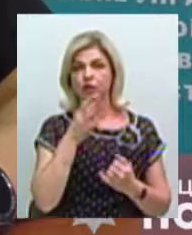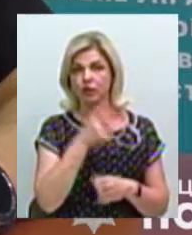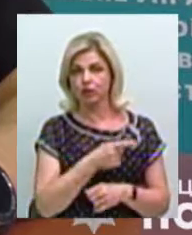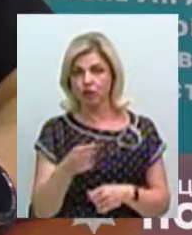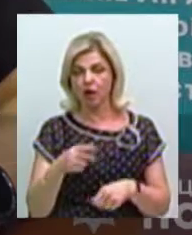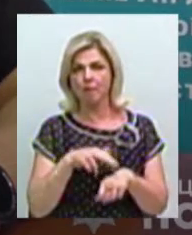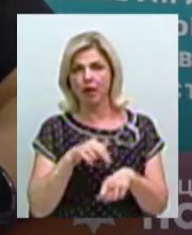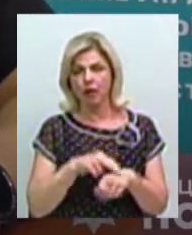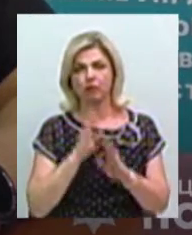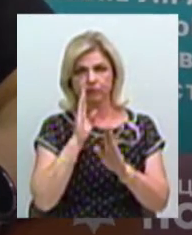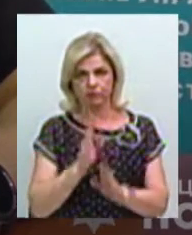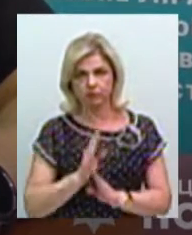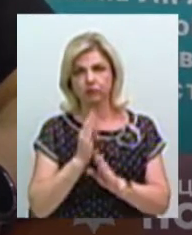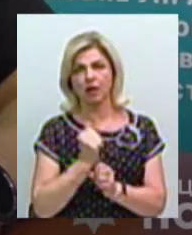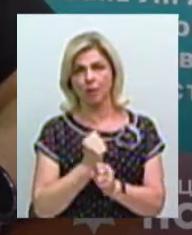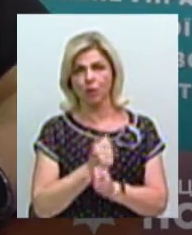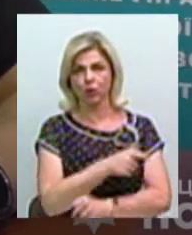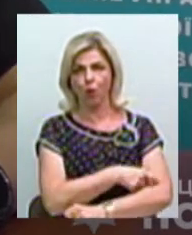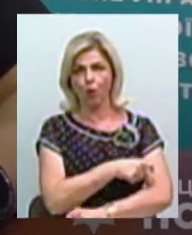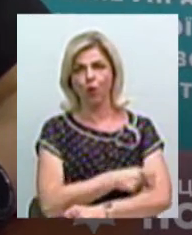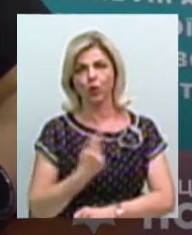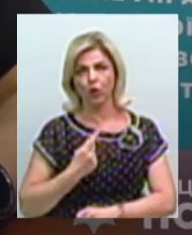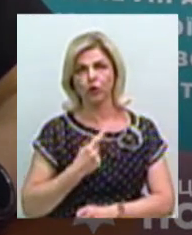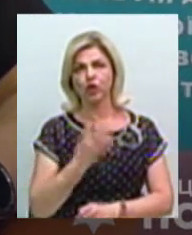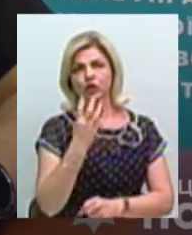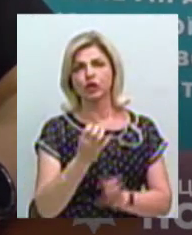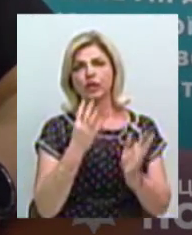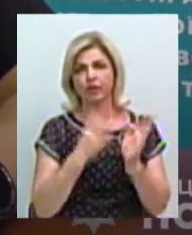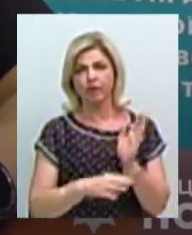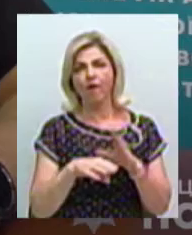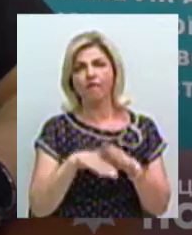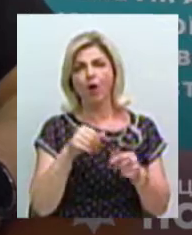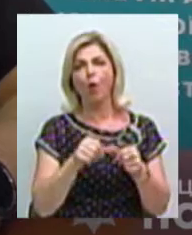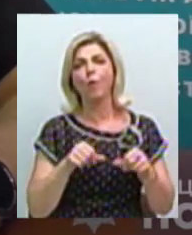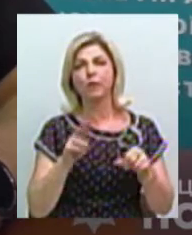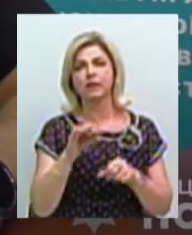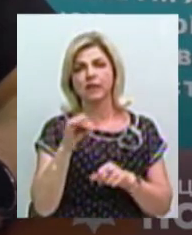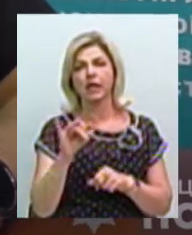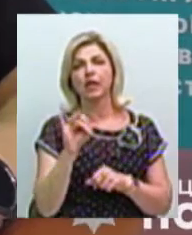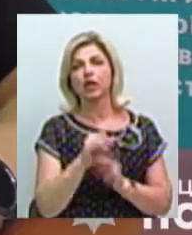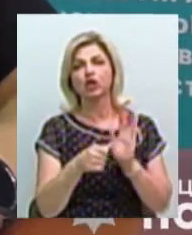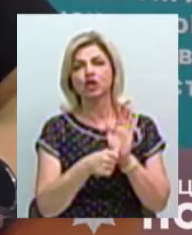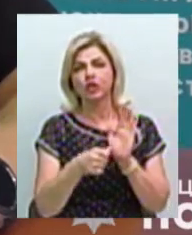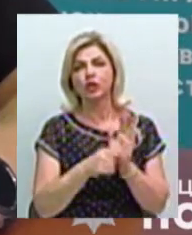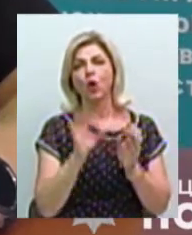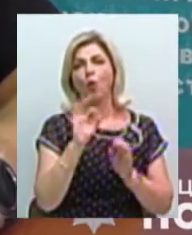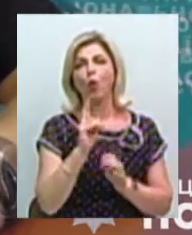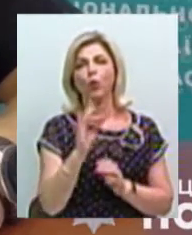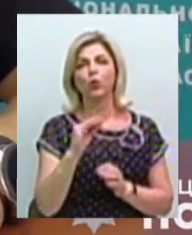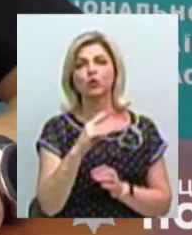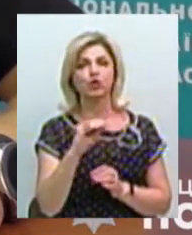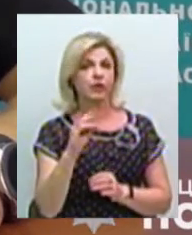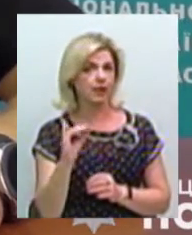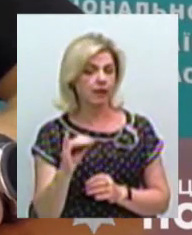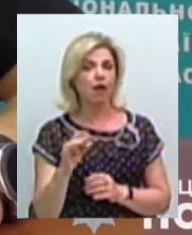під цілодобову охорону 490 дільничних виборчих комісій, а також 6 окружних виборчих комісій.